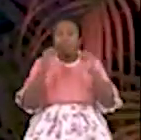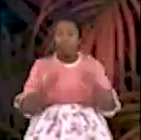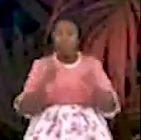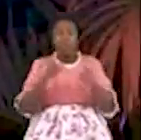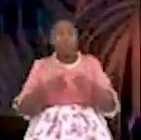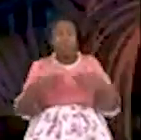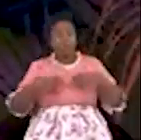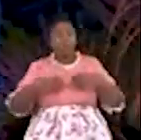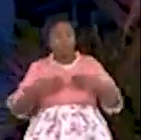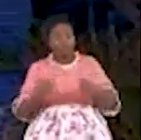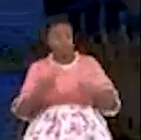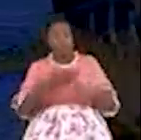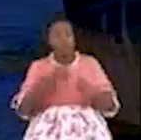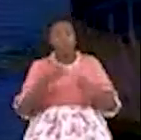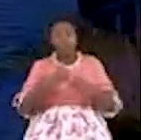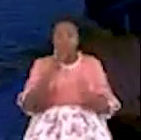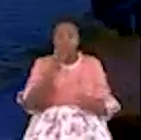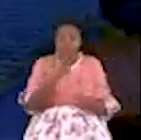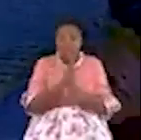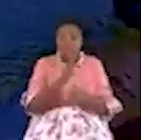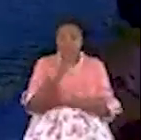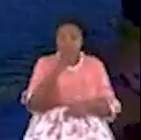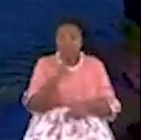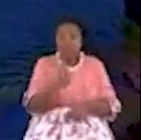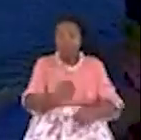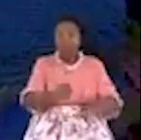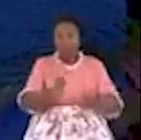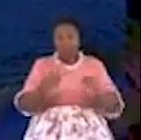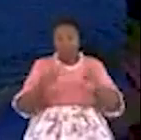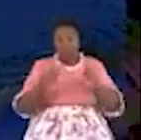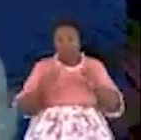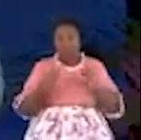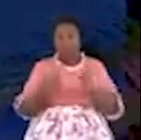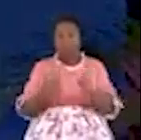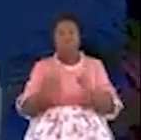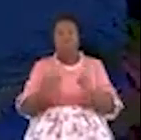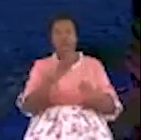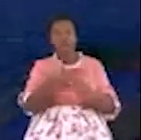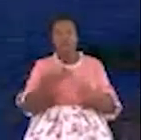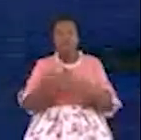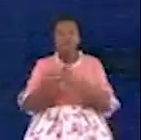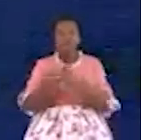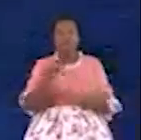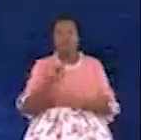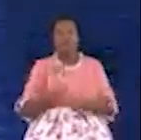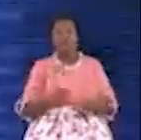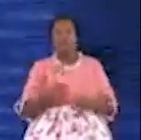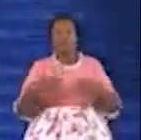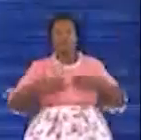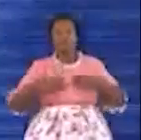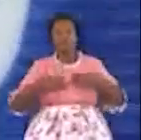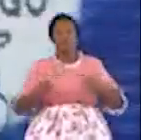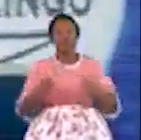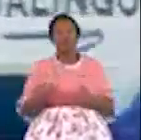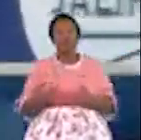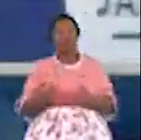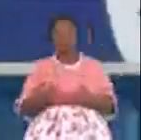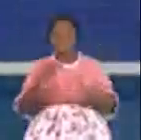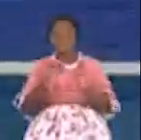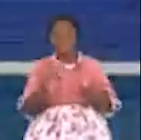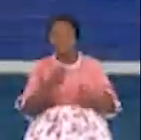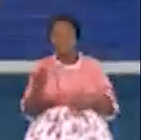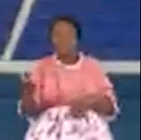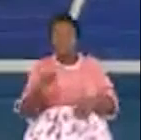na idebe gị ka ị dị ike, mee ka ị zuo oke. Ọ bụrụ na e nwere ihe ọla na-efu n'arụ gị,